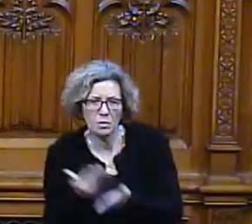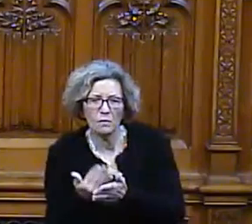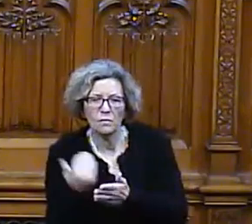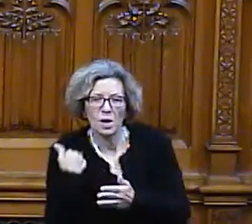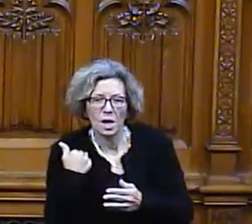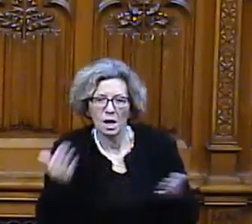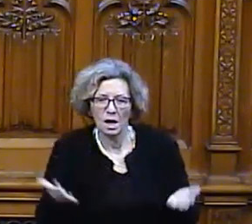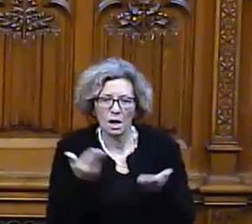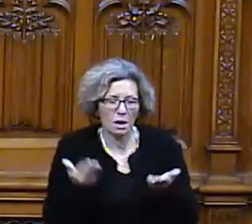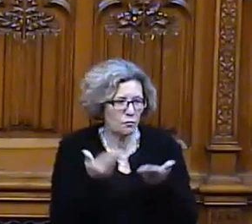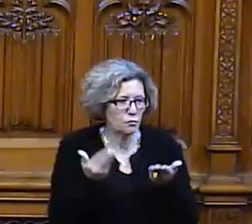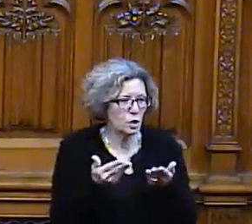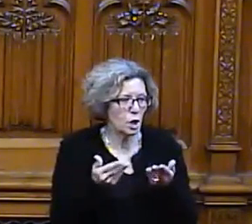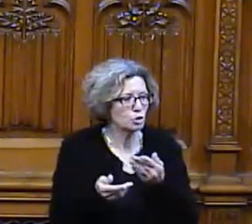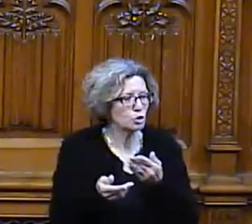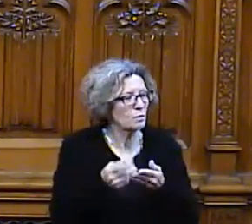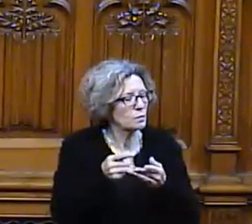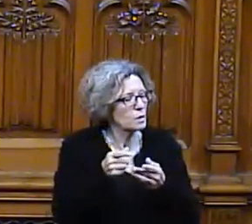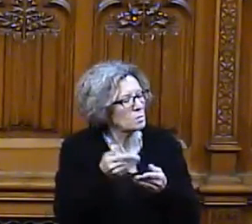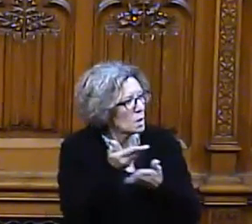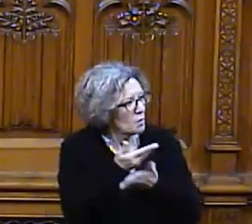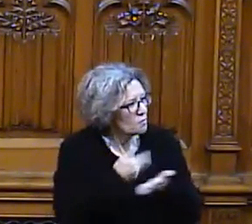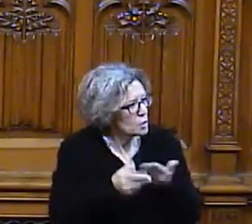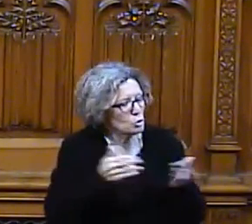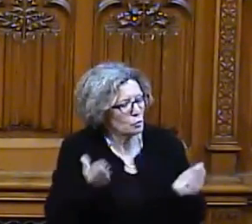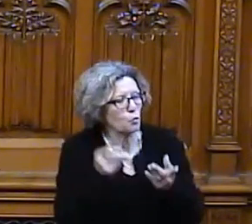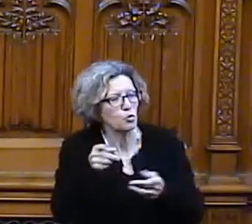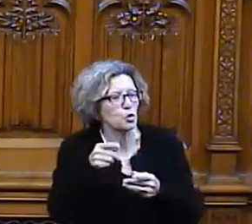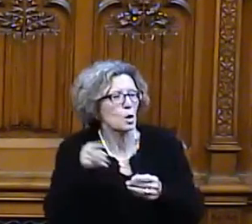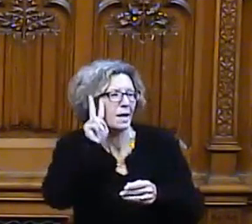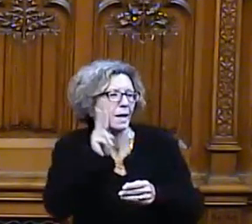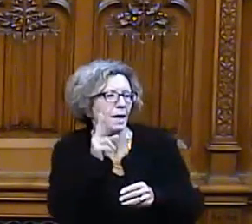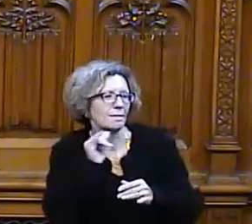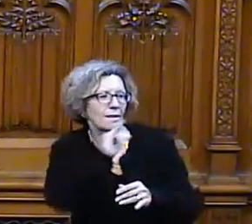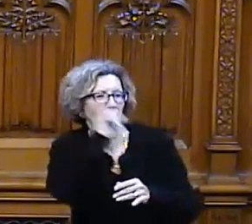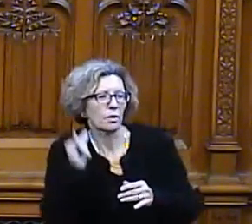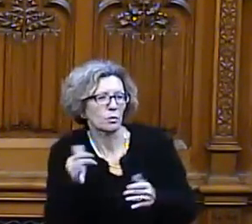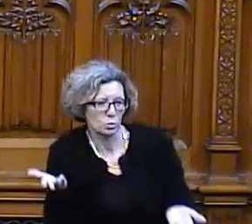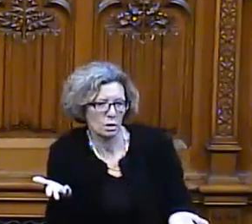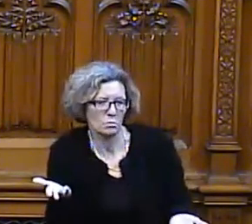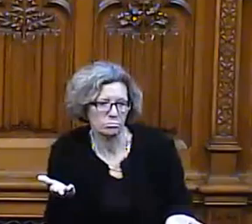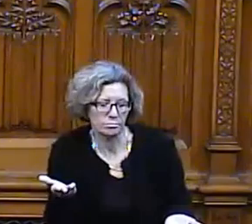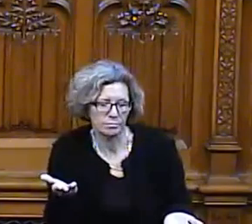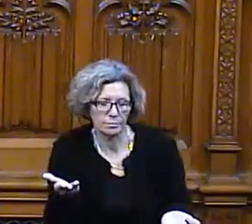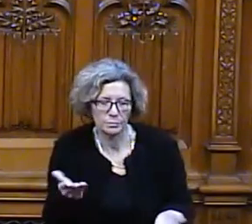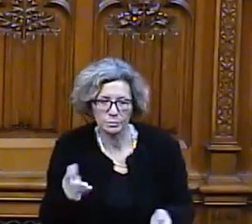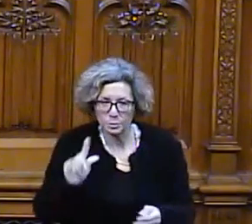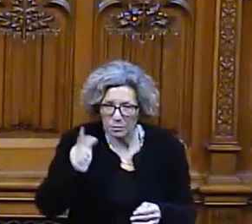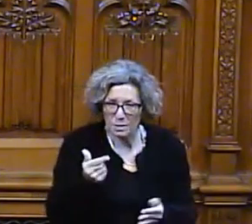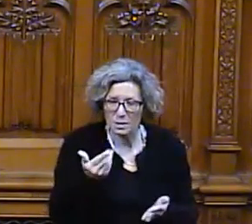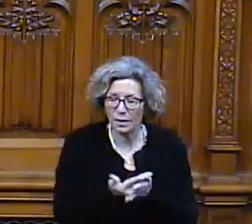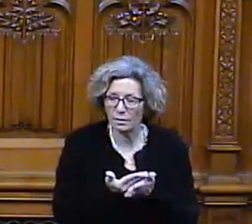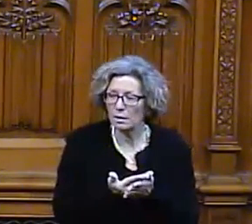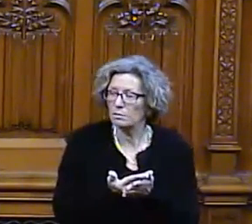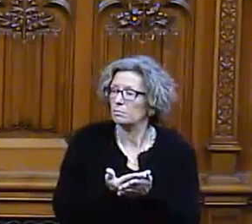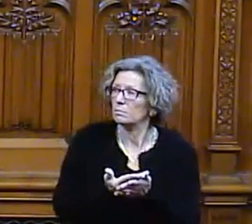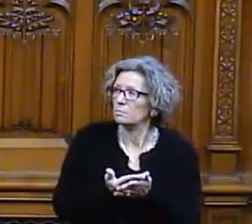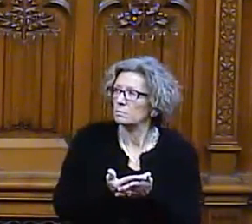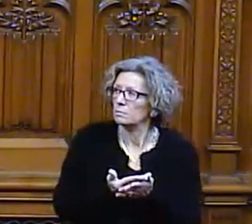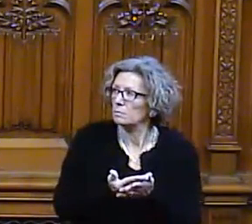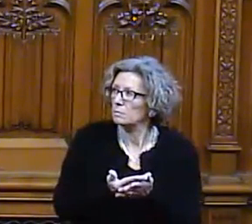Wirtschaftsförderung für die Kreativindustrie. So wird es wohl dargestellt werden. Und die zweite Kutzpe, meine Damen und